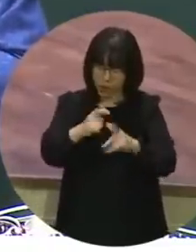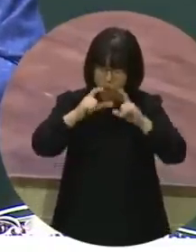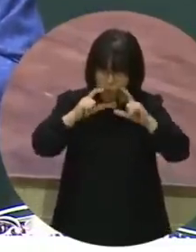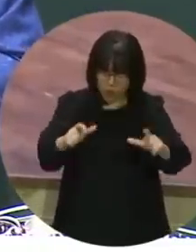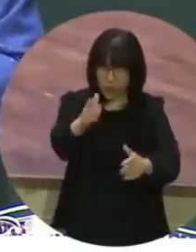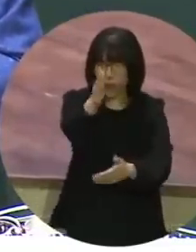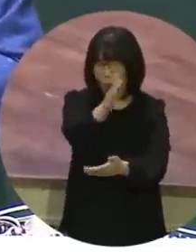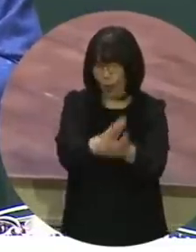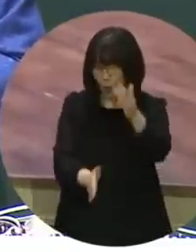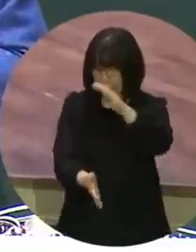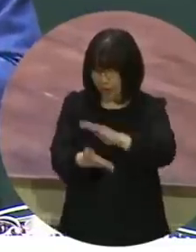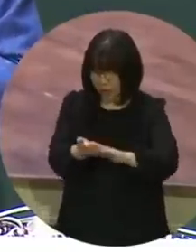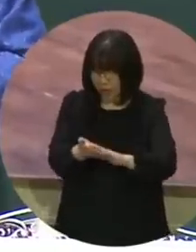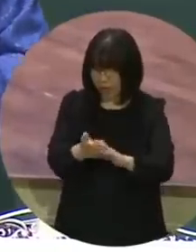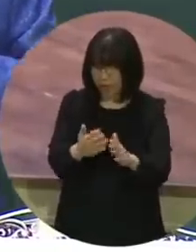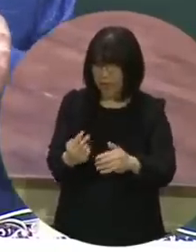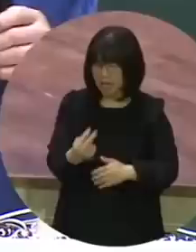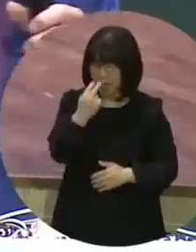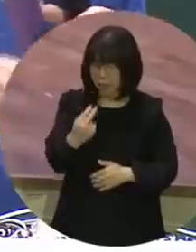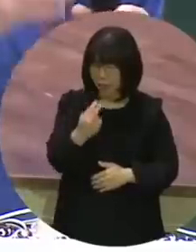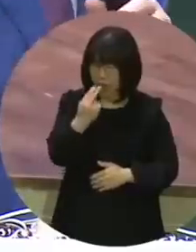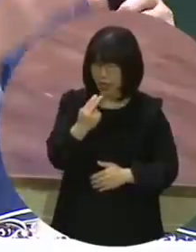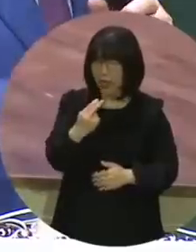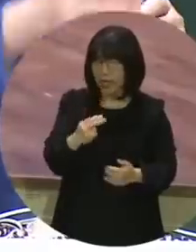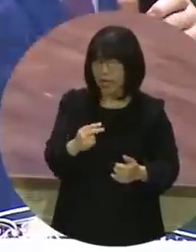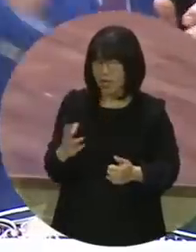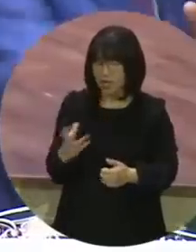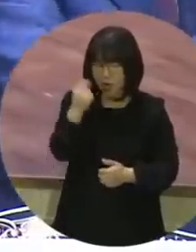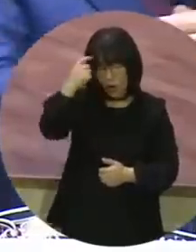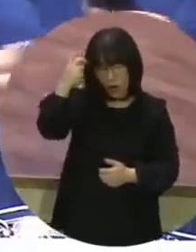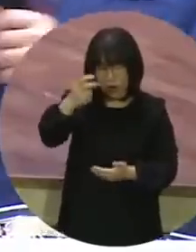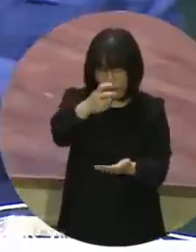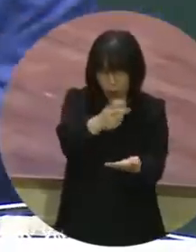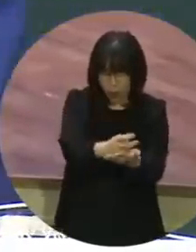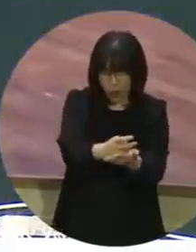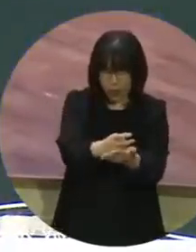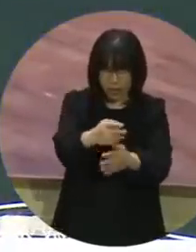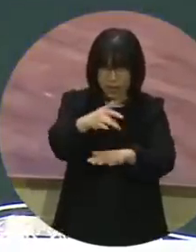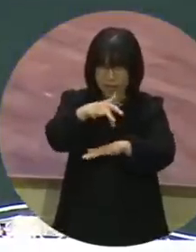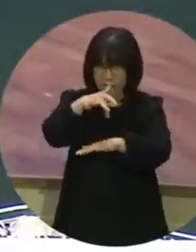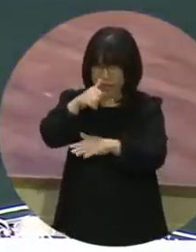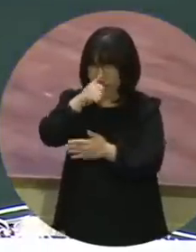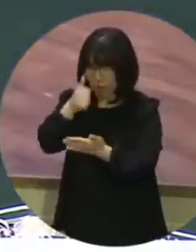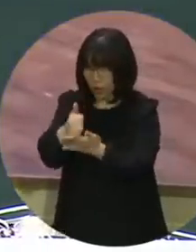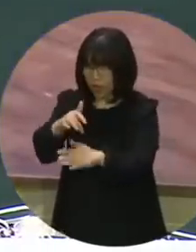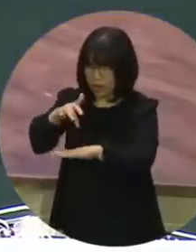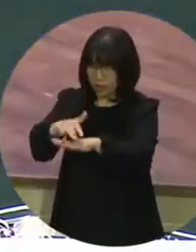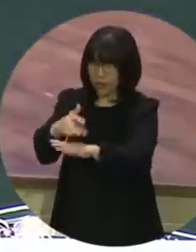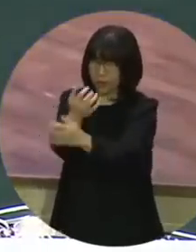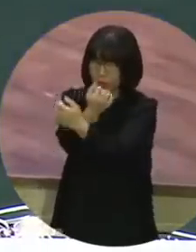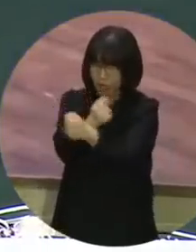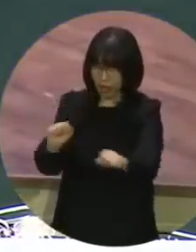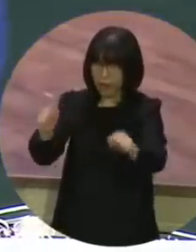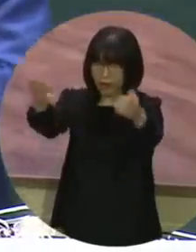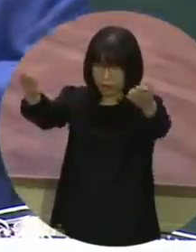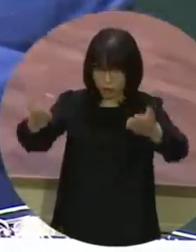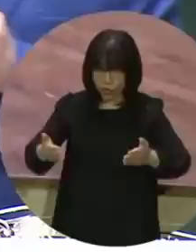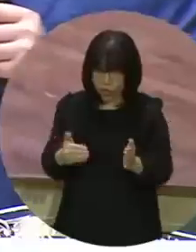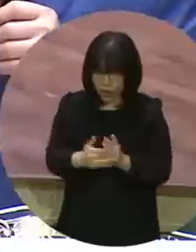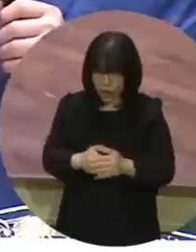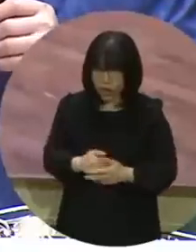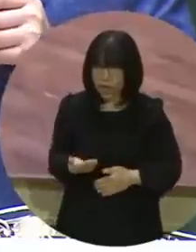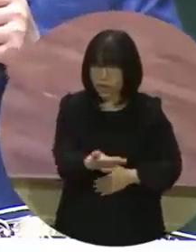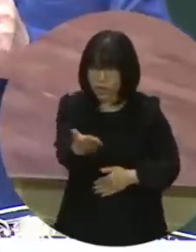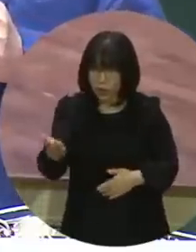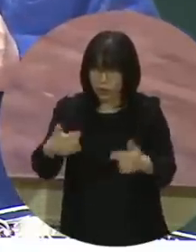안에 있는 생명의 승리법이 죄와 사망의 법에서 너를 해방하였습니다. 이 죄 문제. 눈만